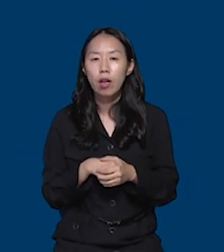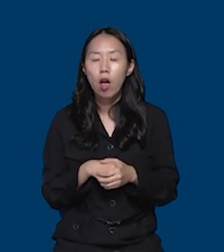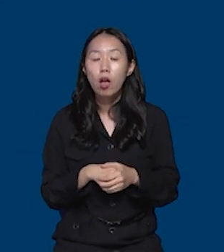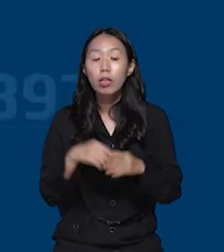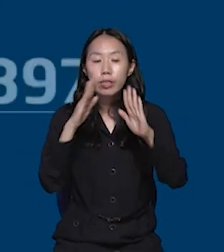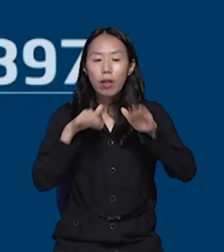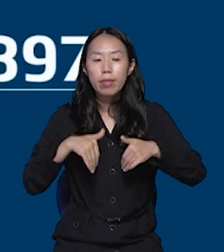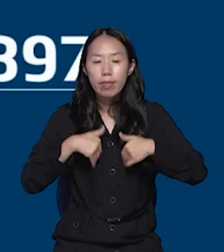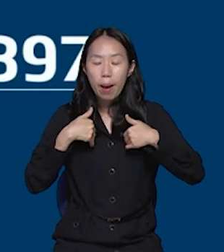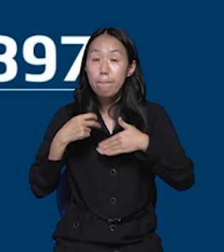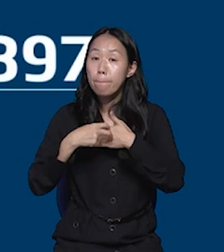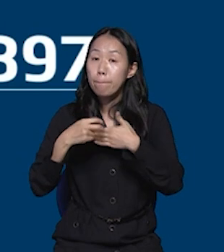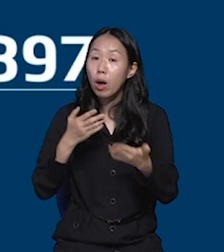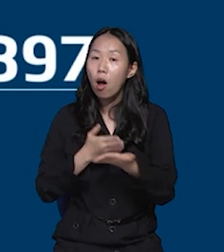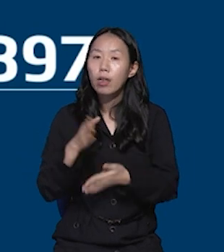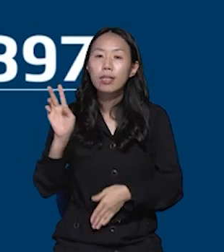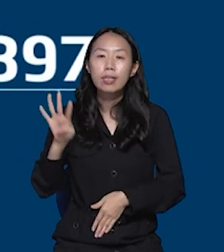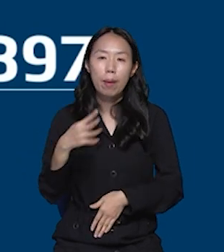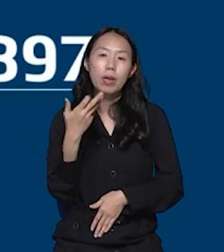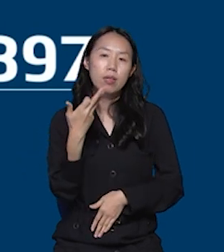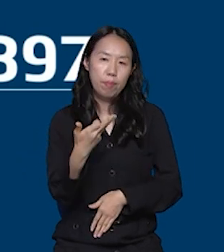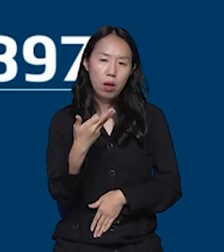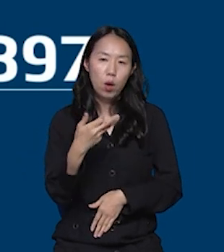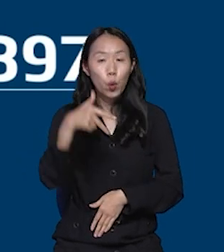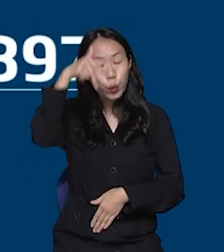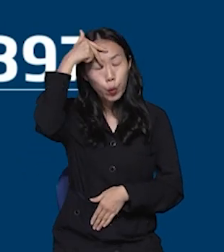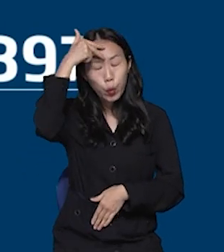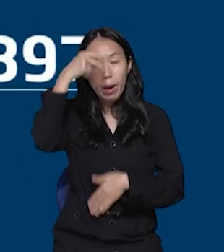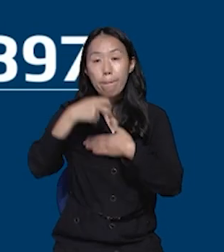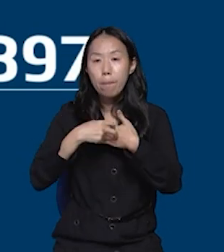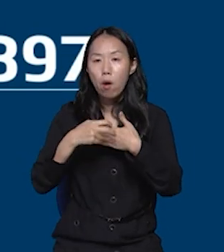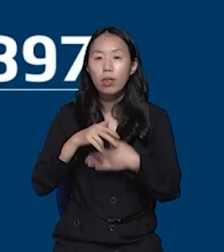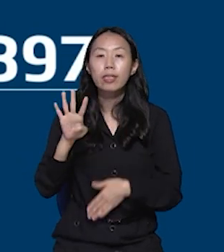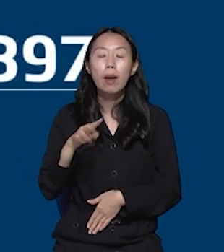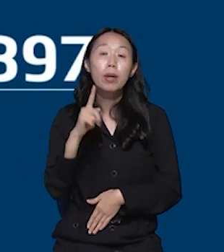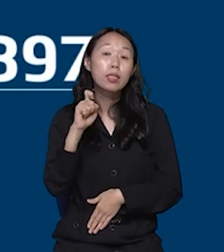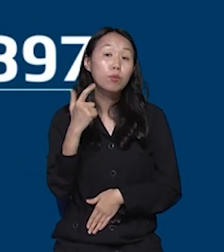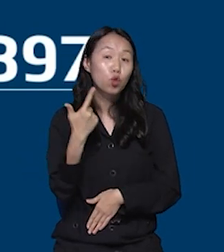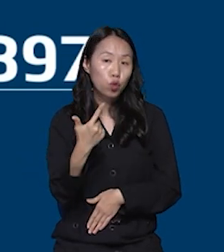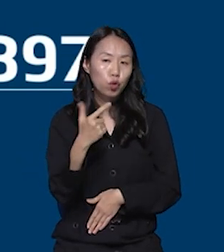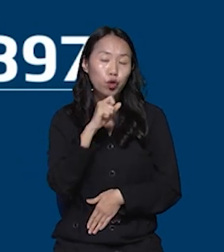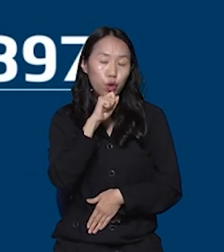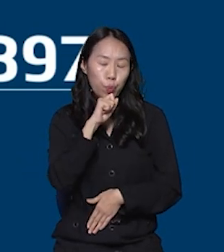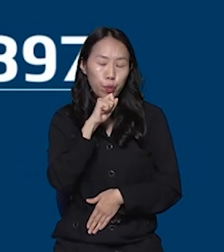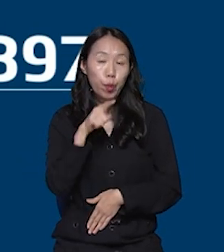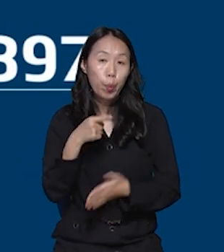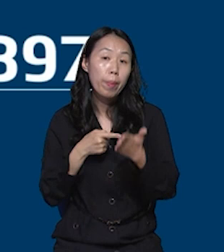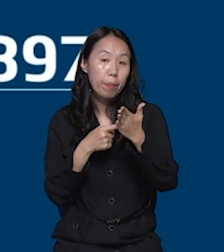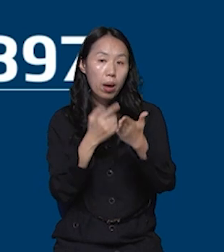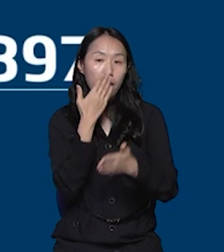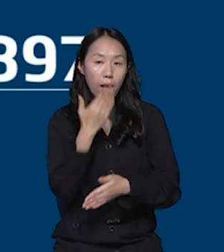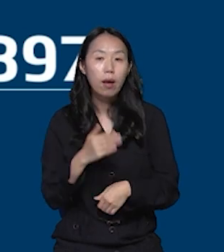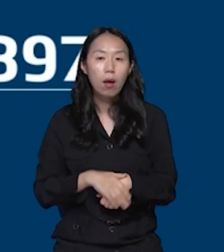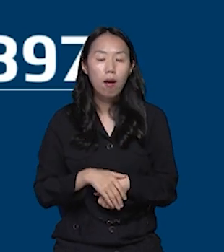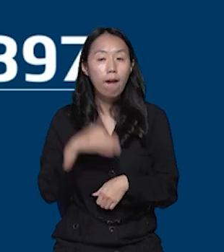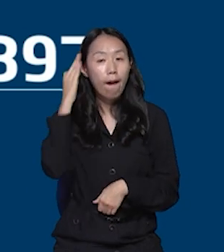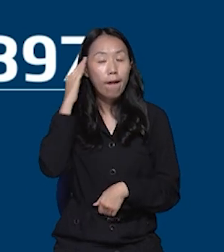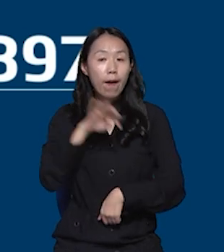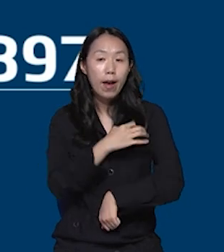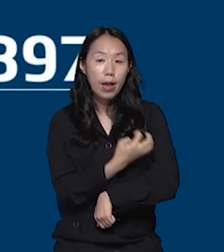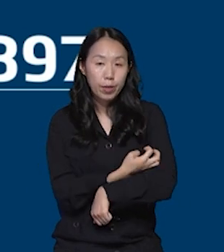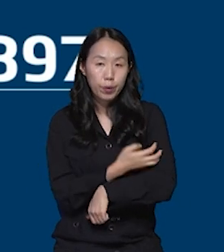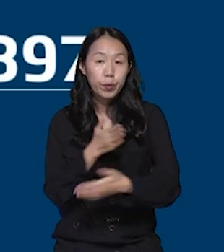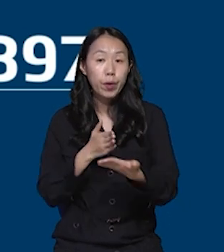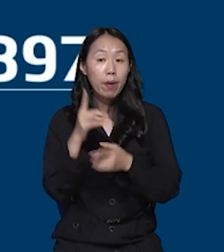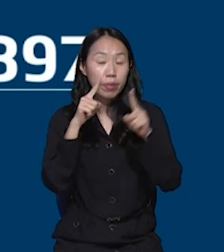기준 전남대 의과 418 조선대 의과 416 안팎 그로 예측했습니다 한국 에너지